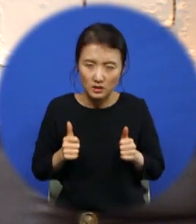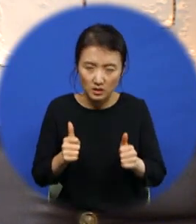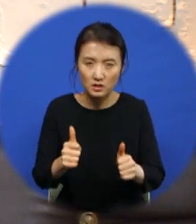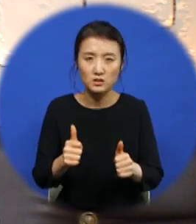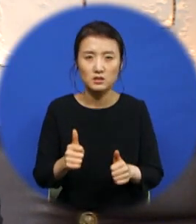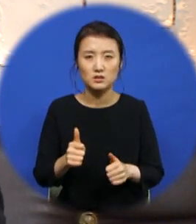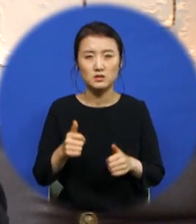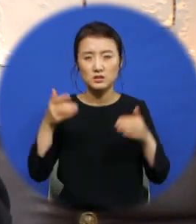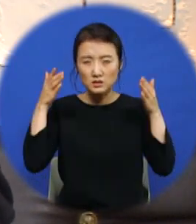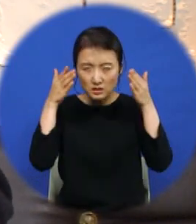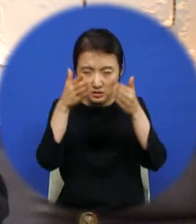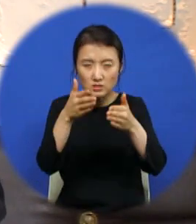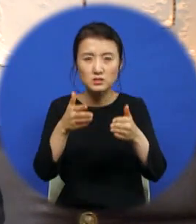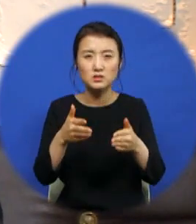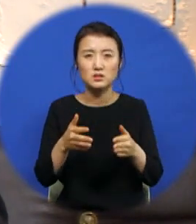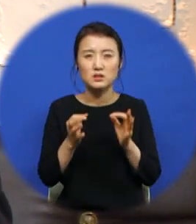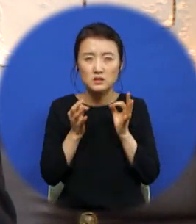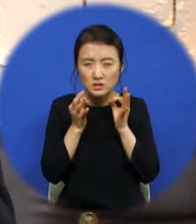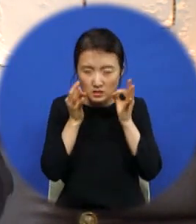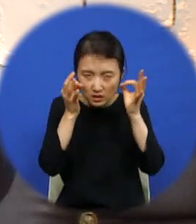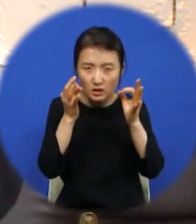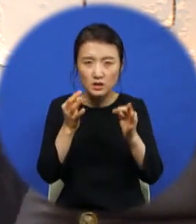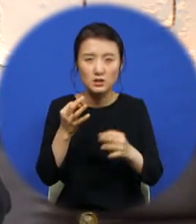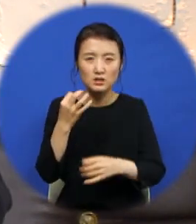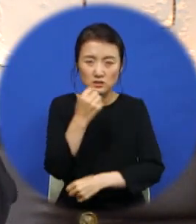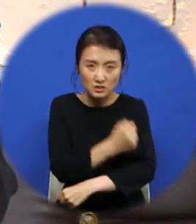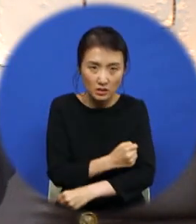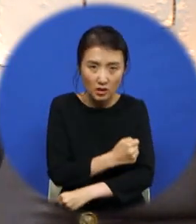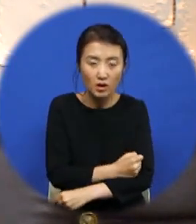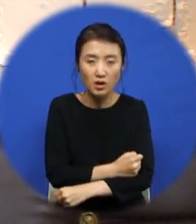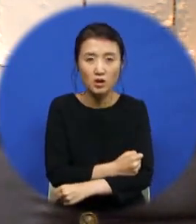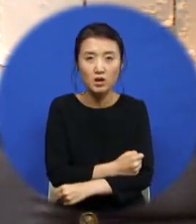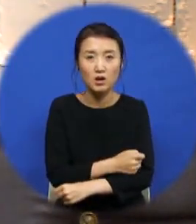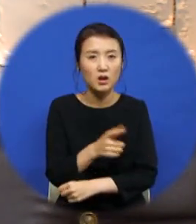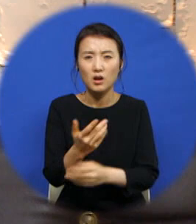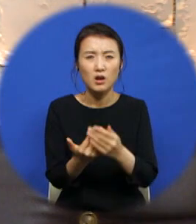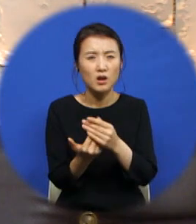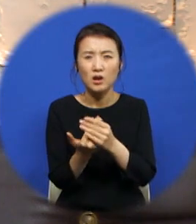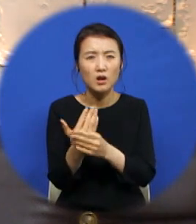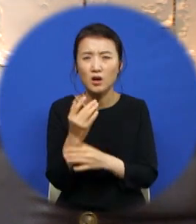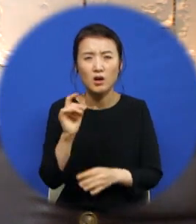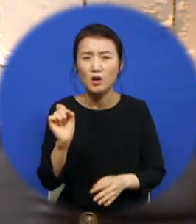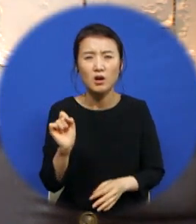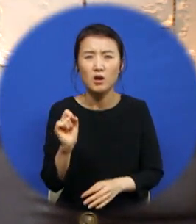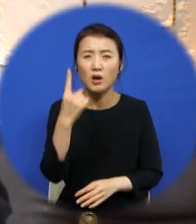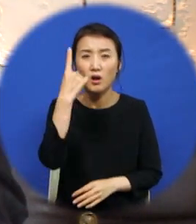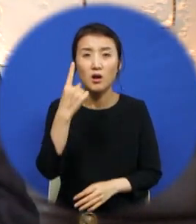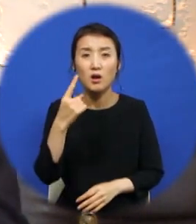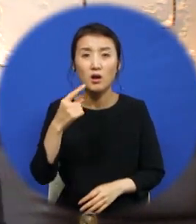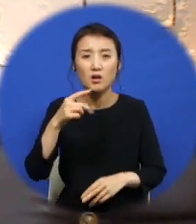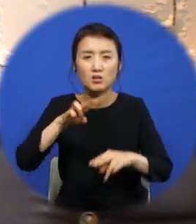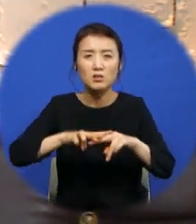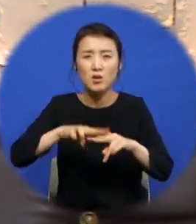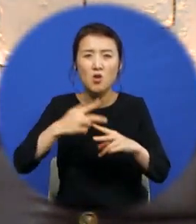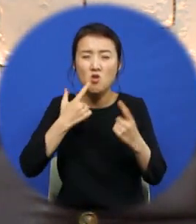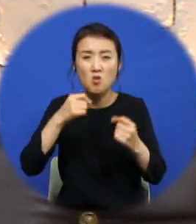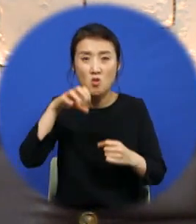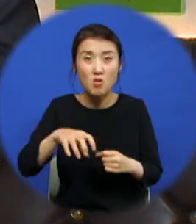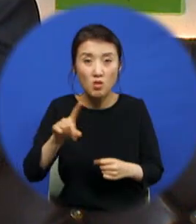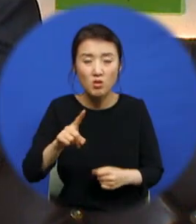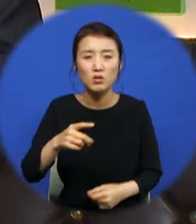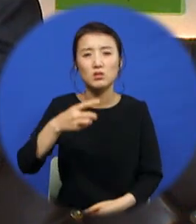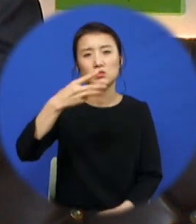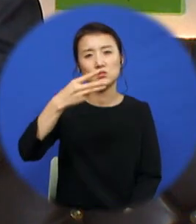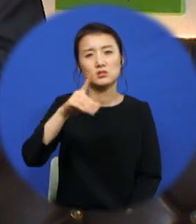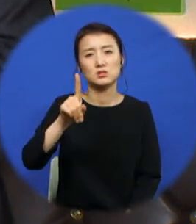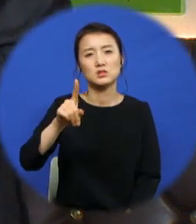집중 헌신 몰입 희생 이런거 가 다 나오는 큰 샘물 같은 것이 바로 뭐다 유대인들은 탈 모델